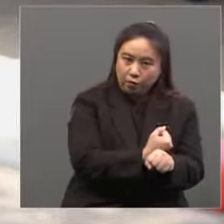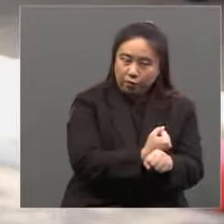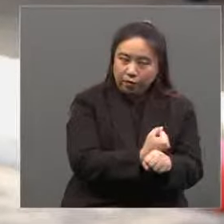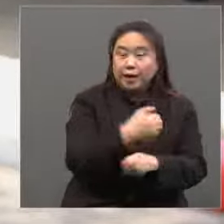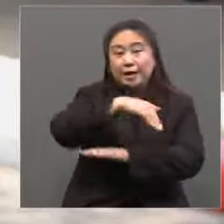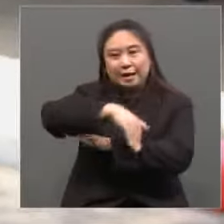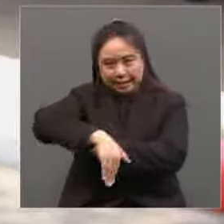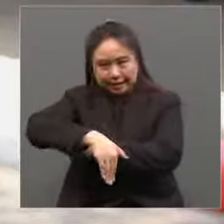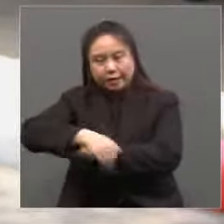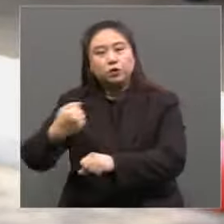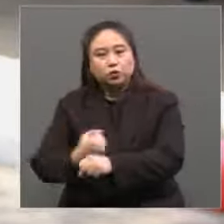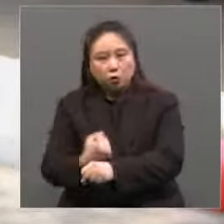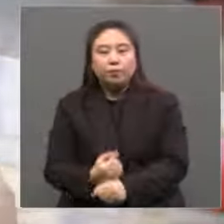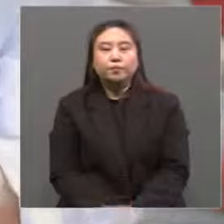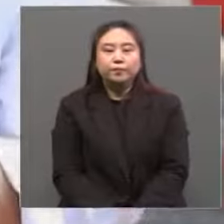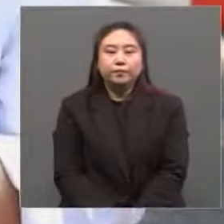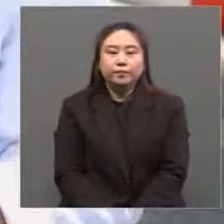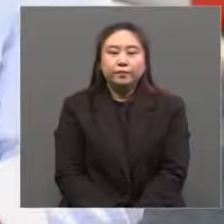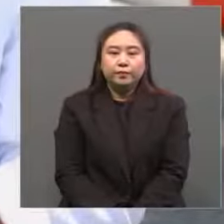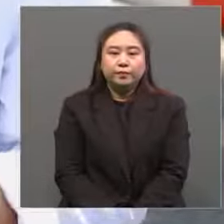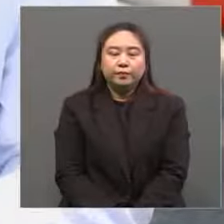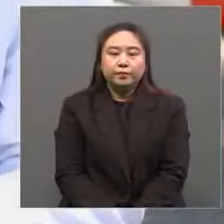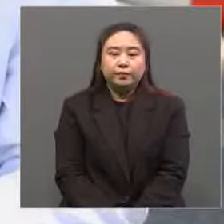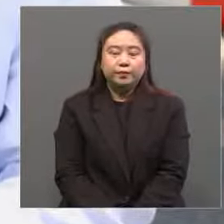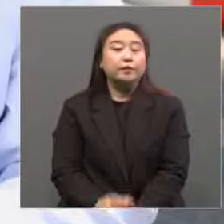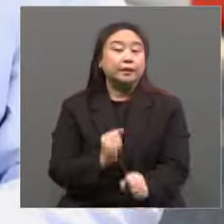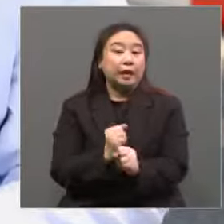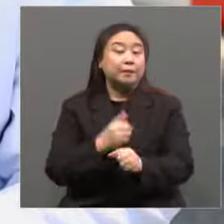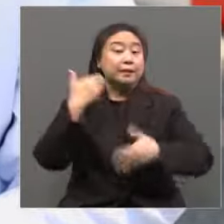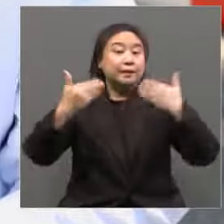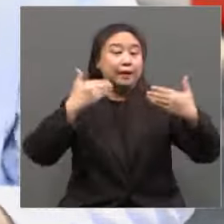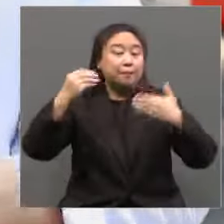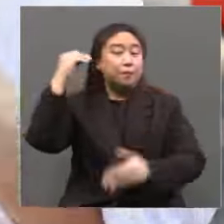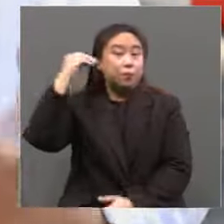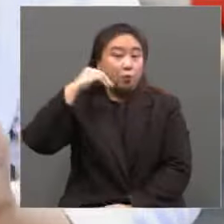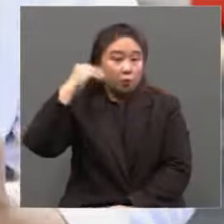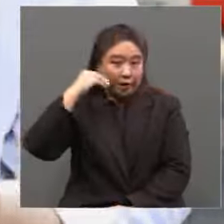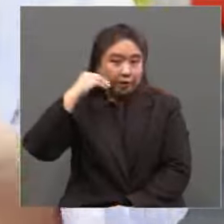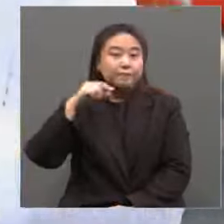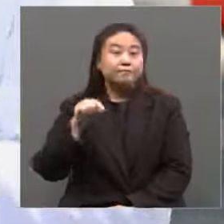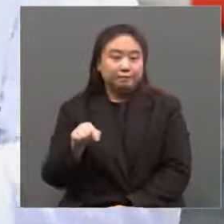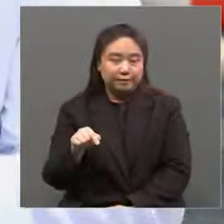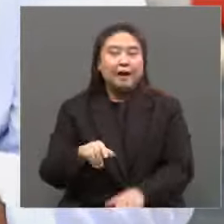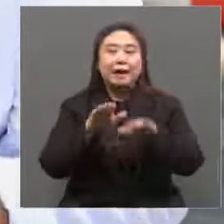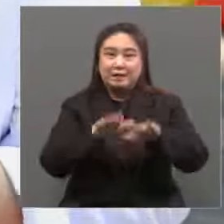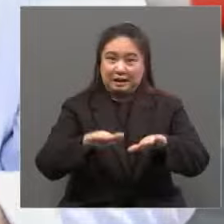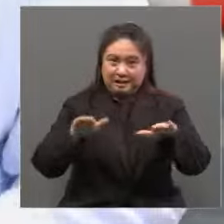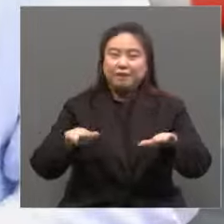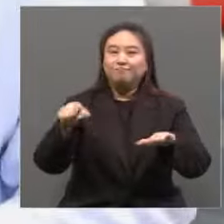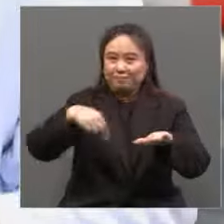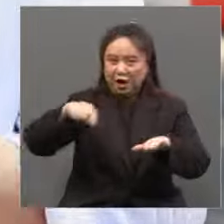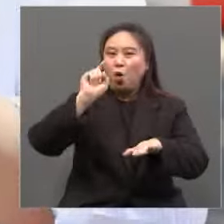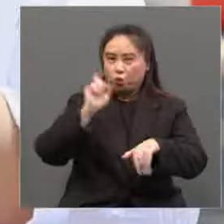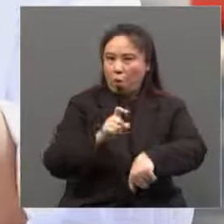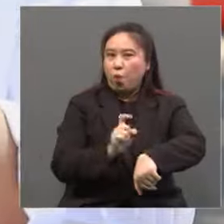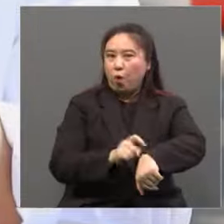าเรียนแล้วก็หลังเลิกเรียนครับ กิจกรรมทุกวันนี้ที่เราทำนะไม่ว่าในการเรียนการสอนนะครับเด็กกลุ่มนี้จะต้องแบ่งเวล